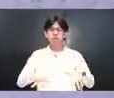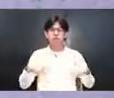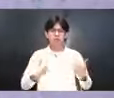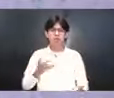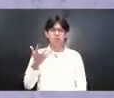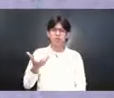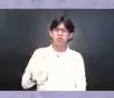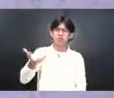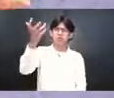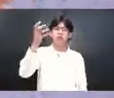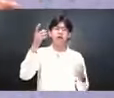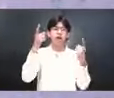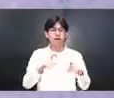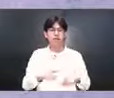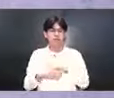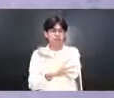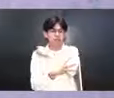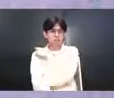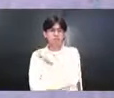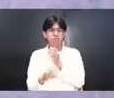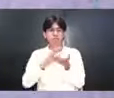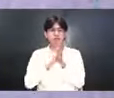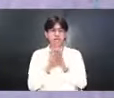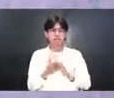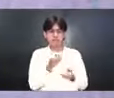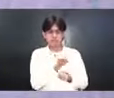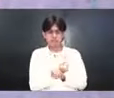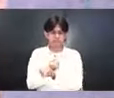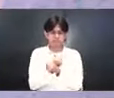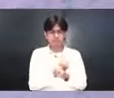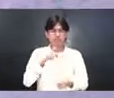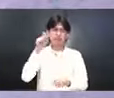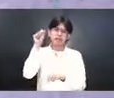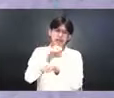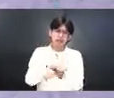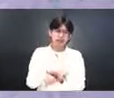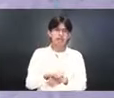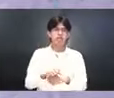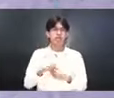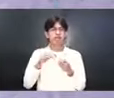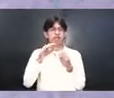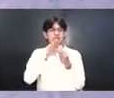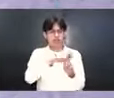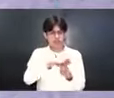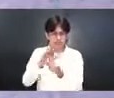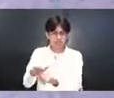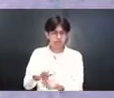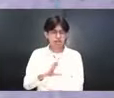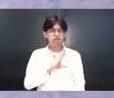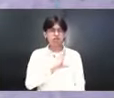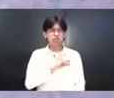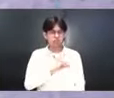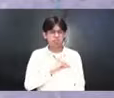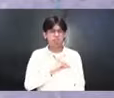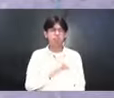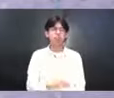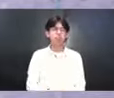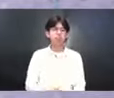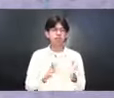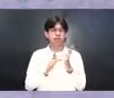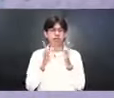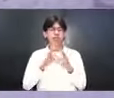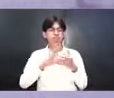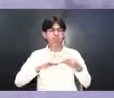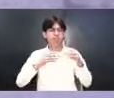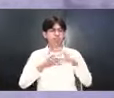of a sudden, they have been conquered by everybody. Kaya habang kinikwento ni Jesus ito,